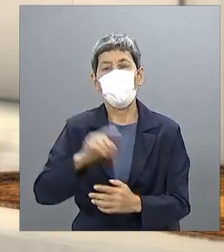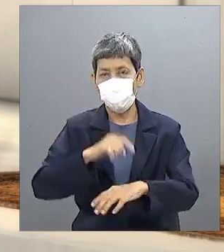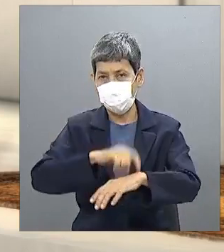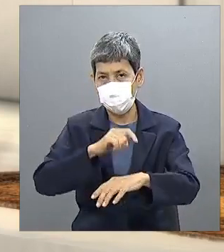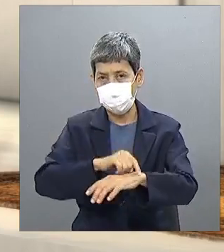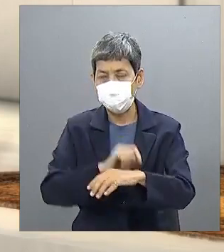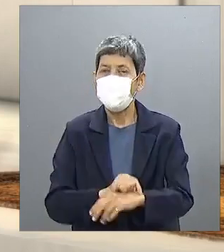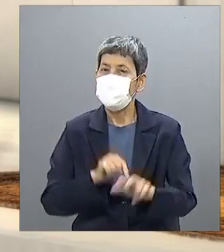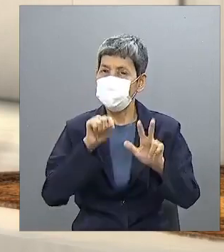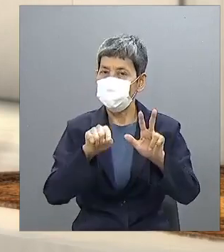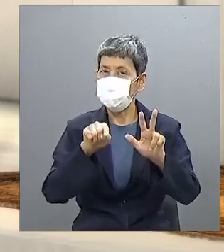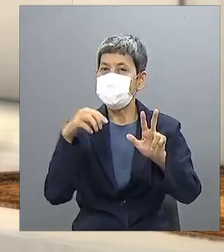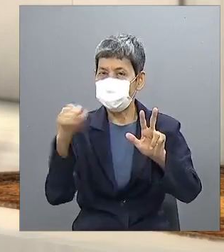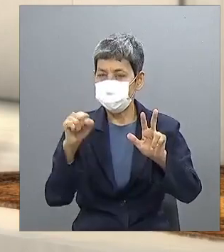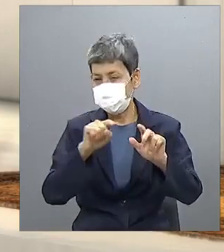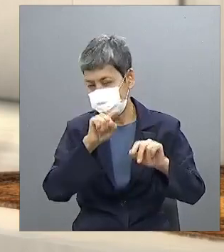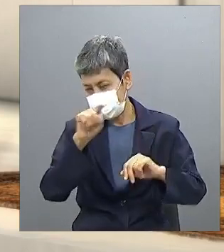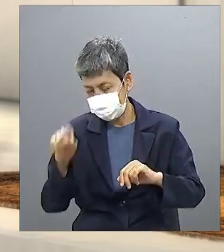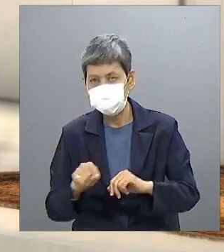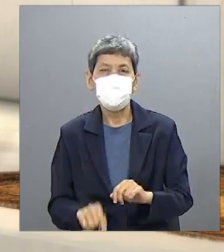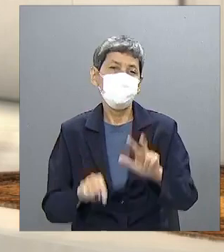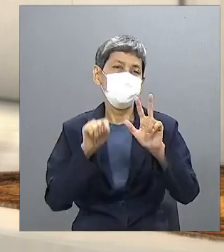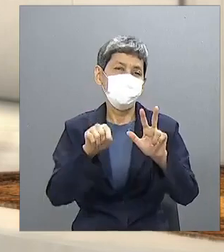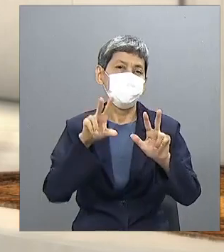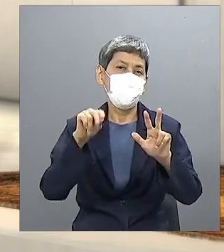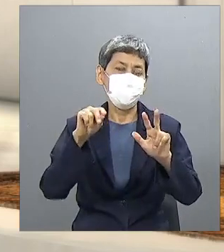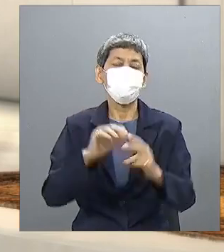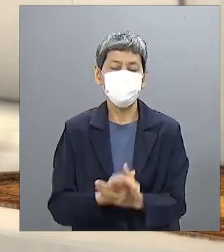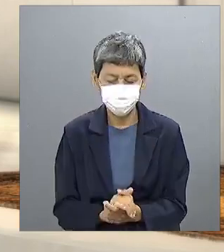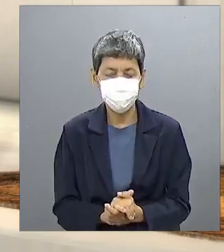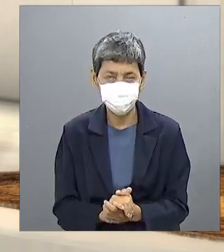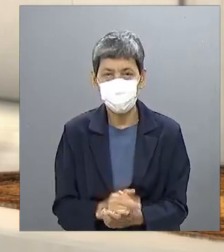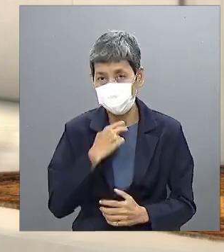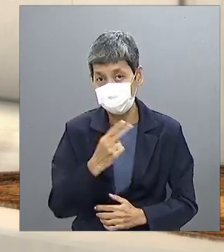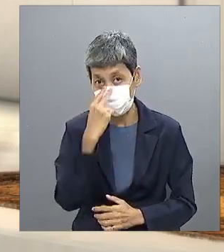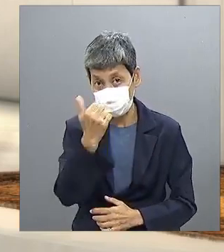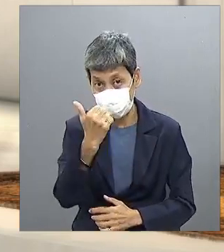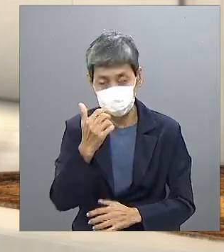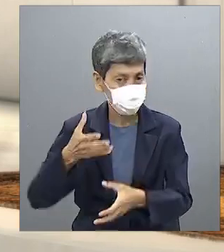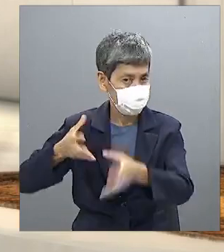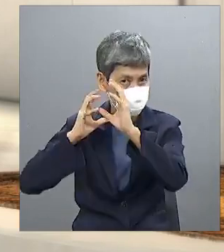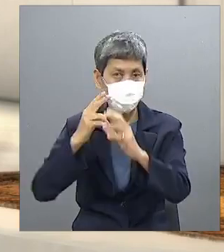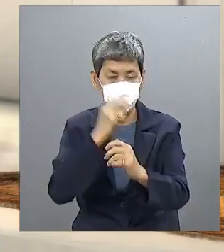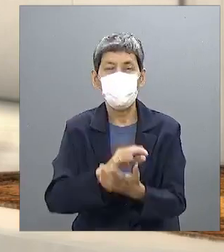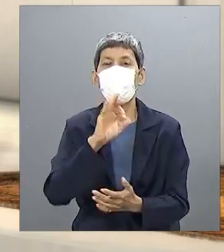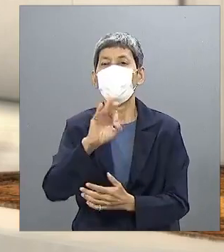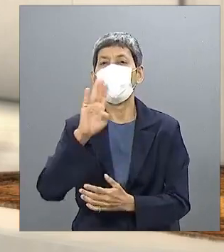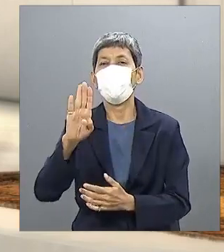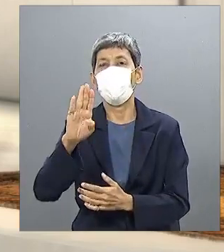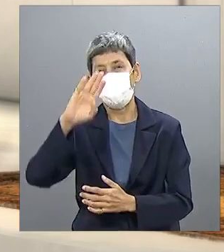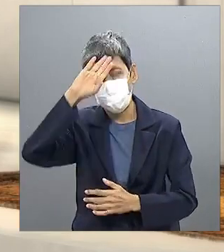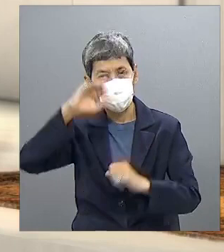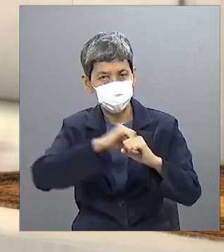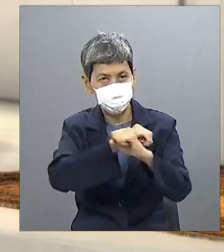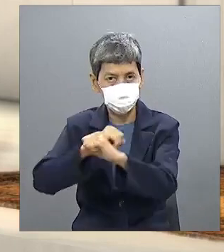15:10จะถึงเวลา 15:30สามารถติดตามรายการย้อนหลังได้นะคะผ่านทางแฟนเพจคนสู่โลกค่ะ